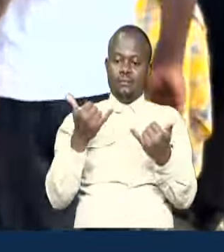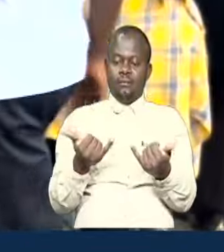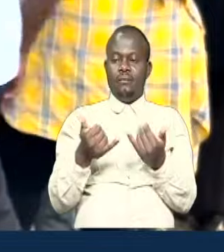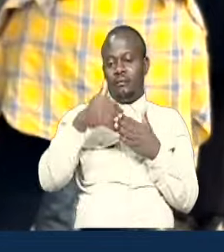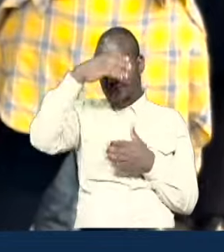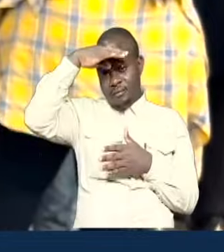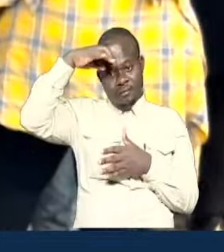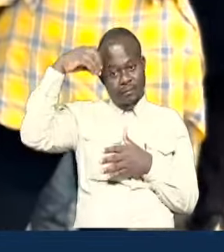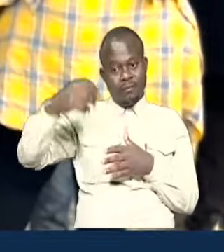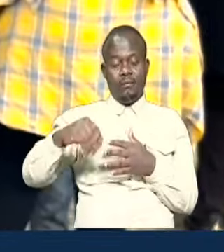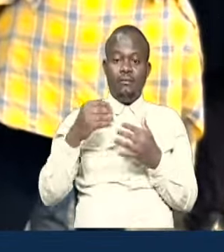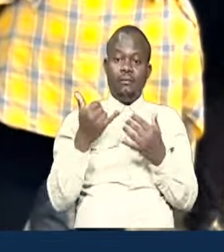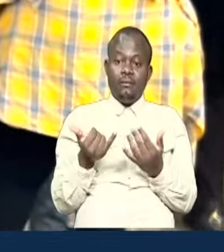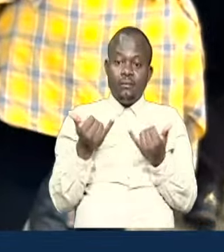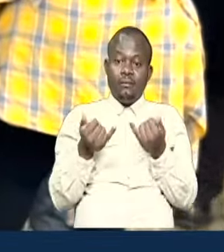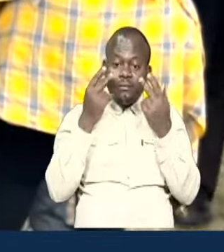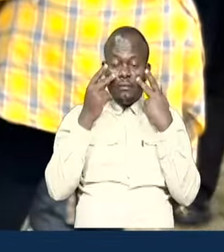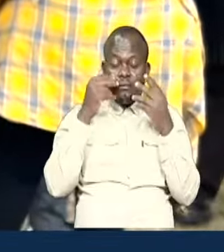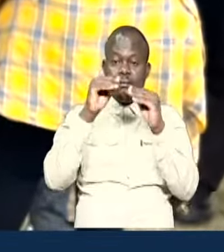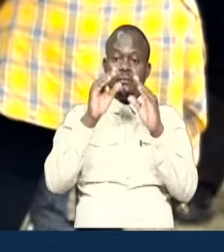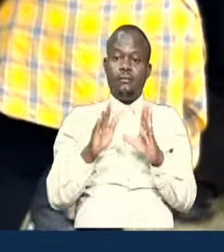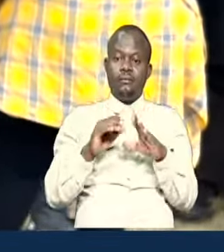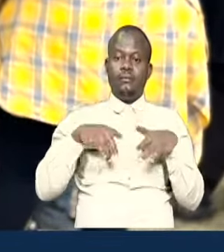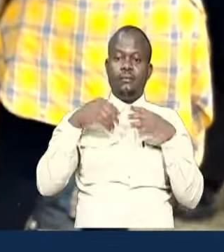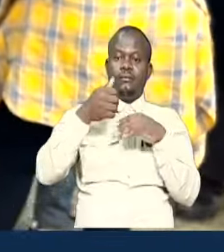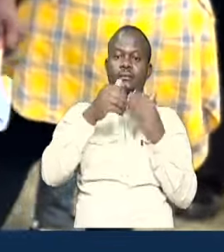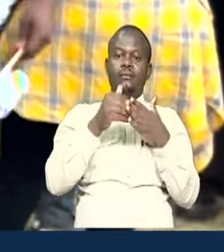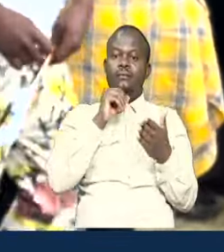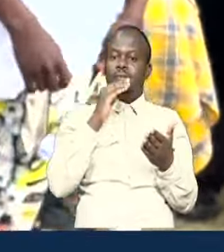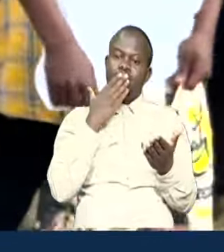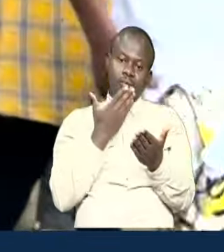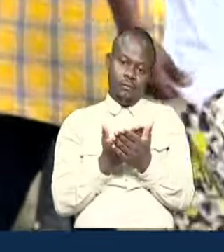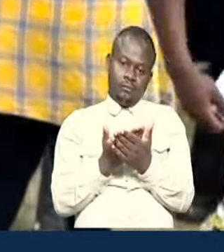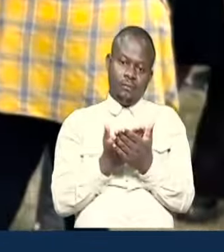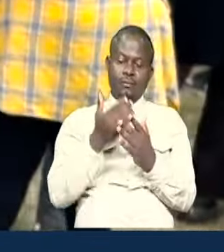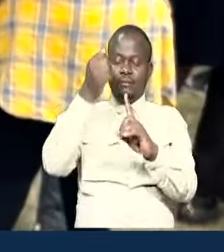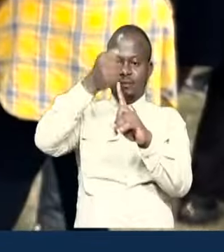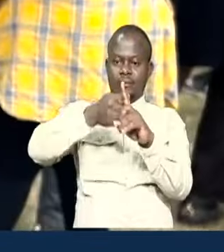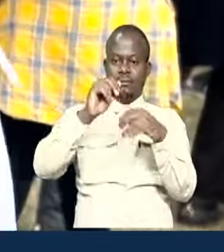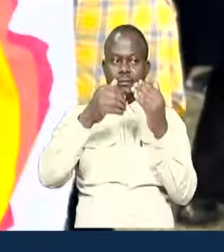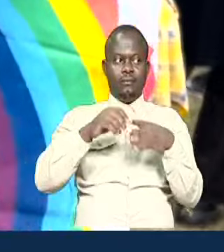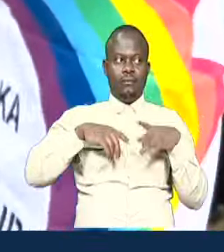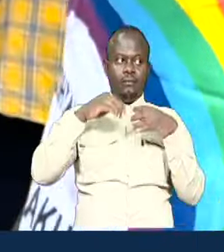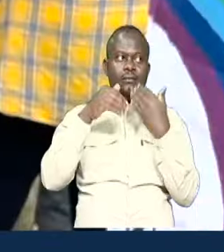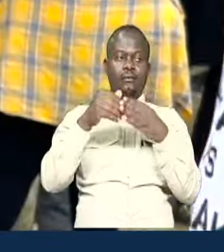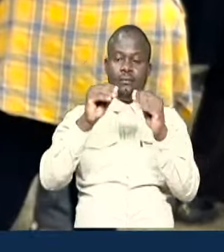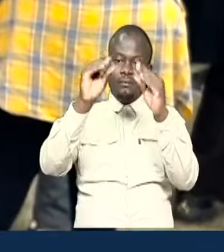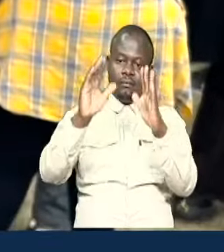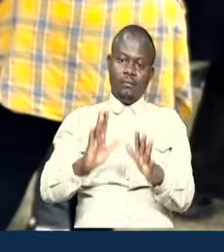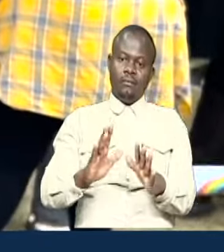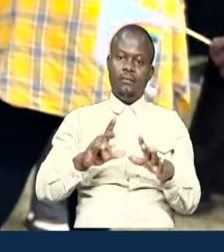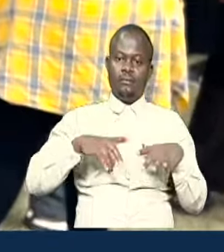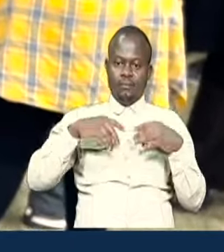bigoye, aho usanga abarimu n'imibereho yabo itameze neza. Duharanira ko imibereho ya mwarimu imera